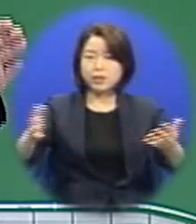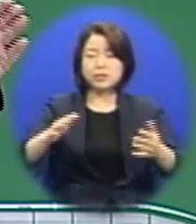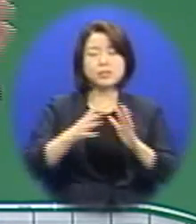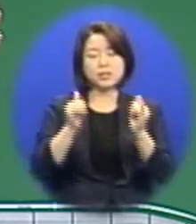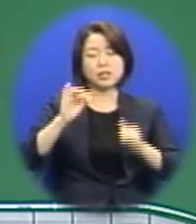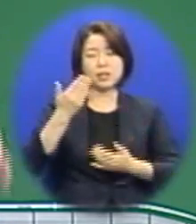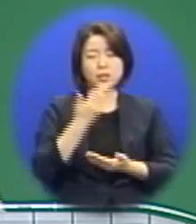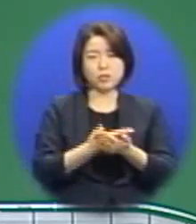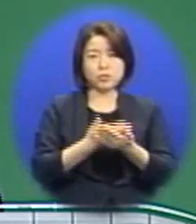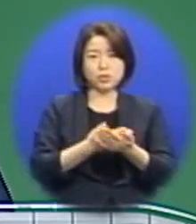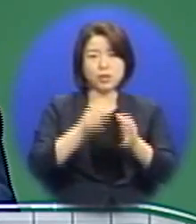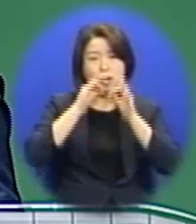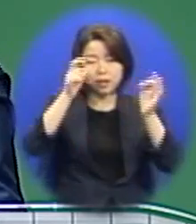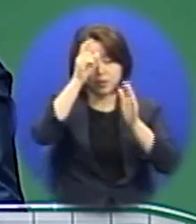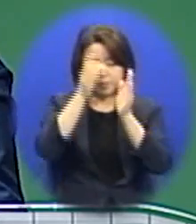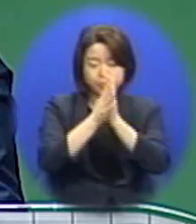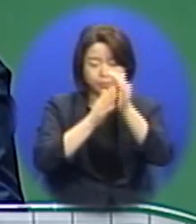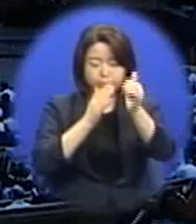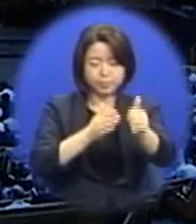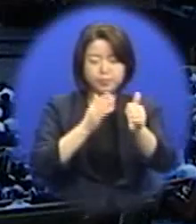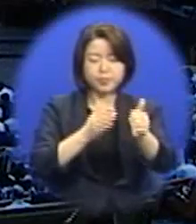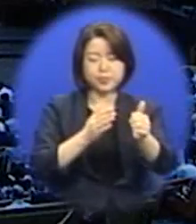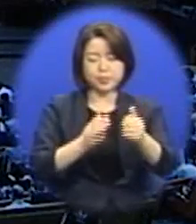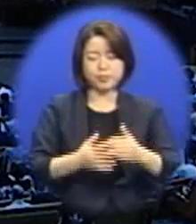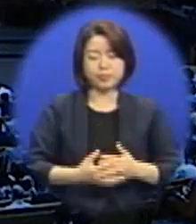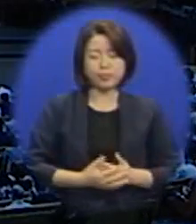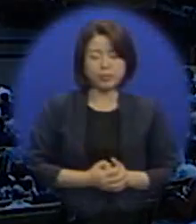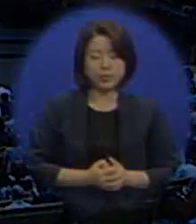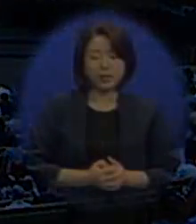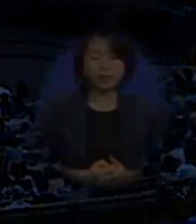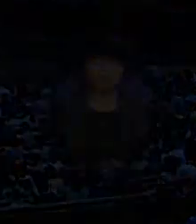우리 통성으로 기도합시다. 은혜와 사랑이 충만하신 아버지 하나님.